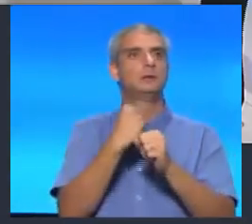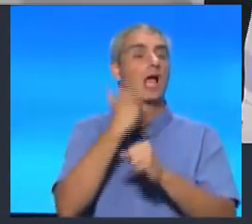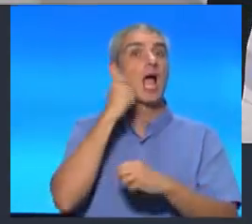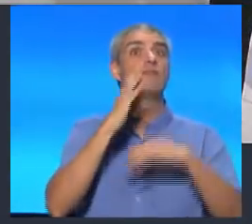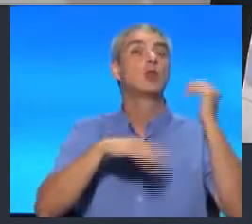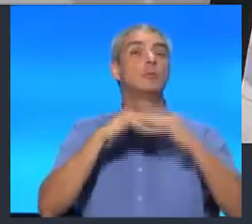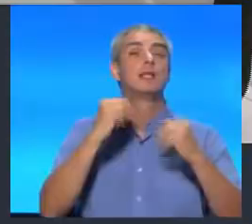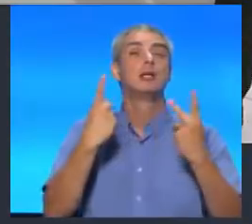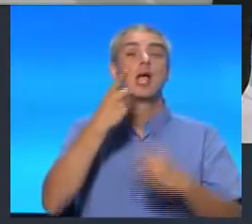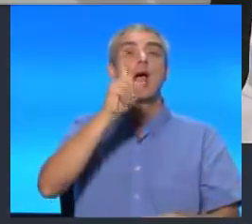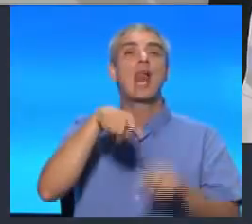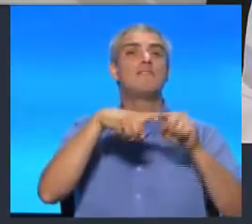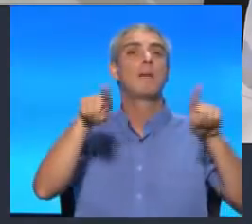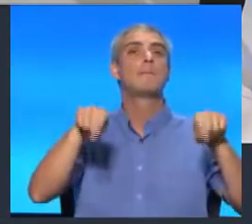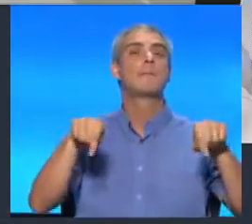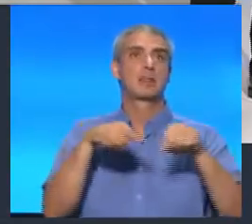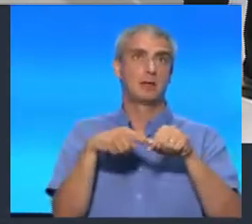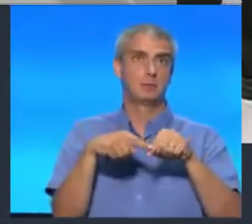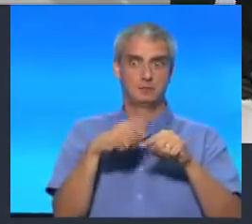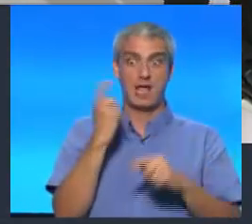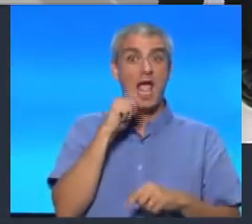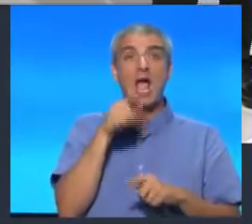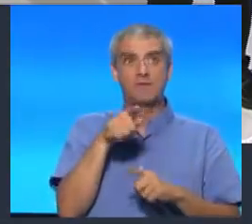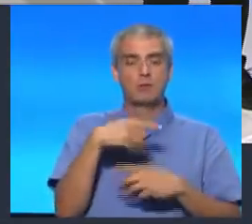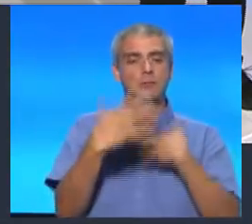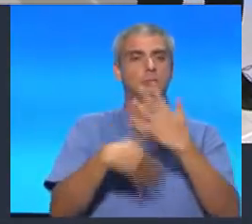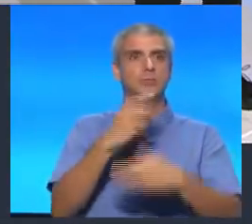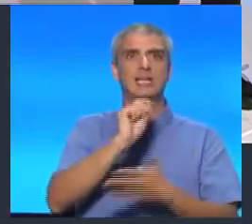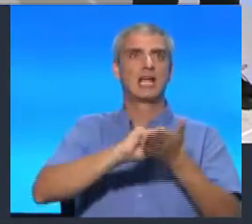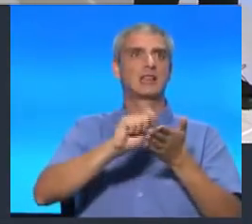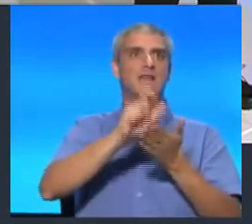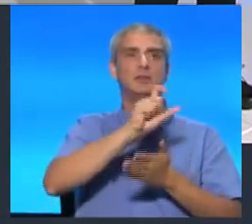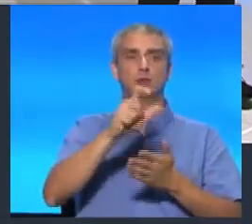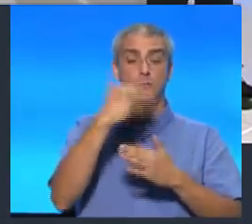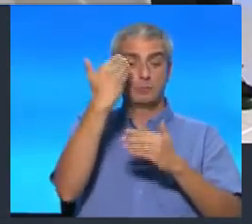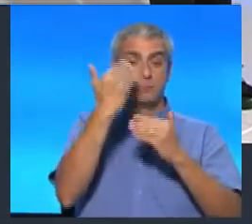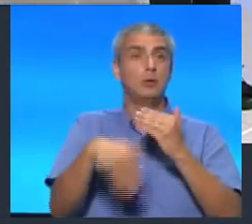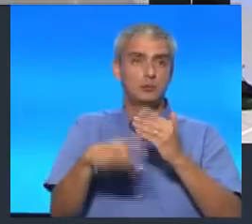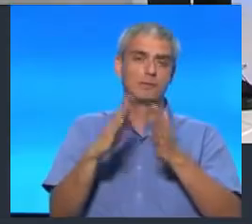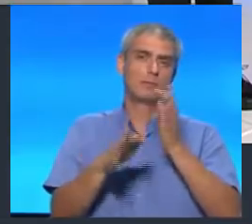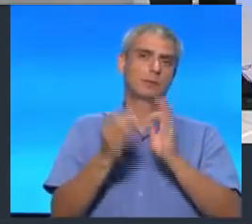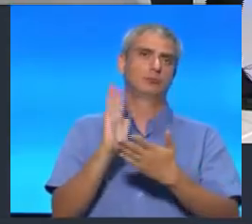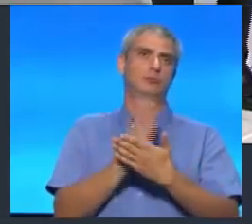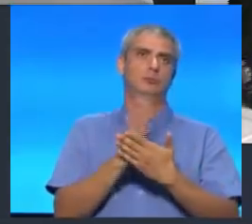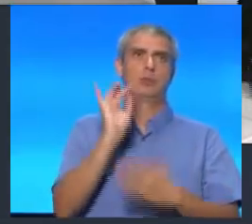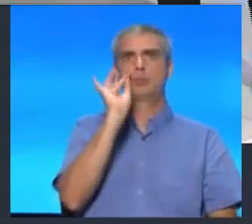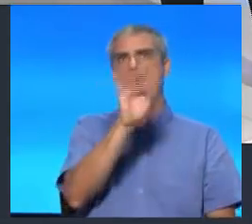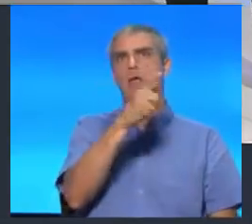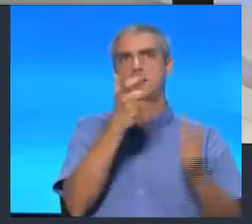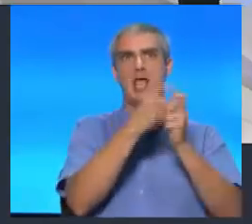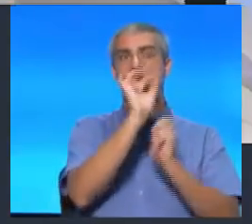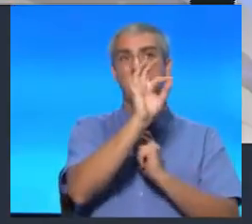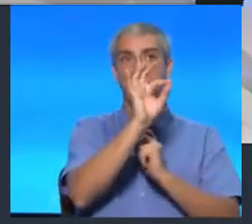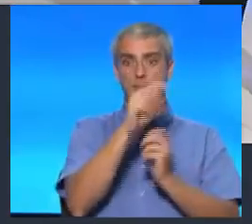בהיקף של 1,000 מטר מרובע. העבירות האלה התגלגלו לכדי כתב אישום, ובסופו של דבר בית המשפט פסק נגד החברה.